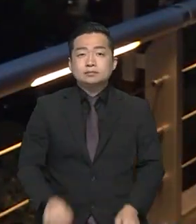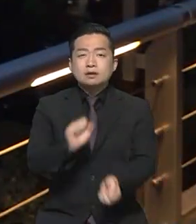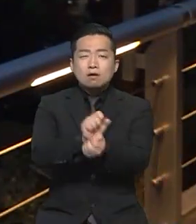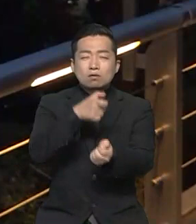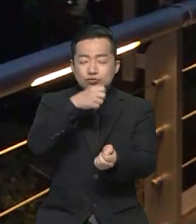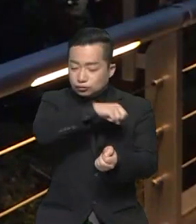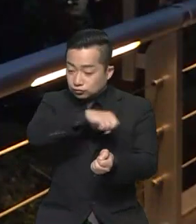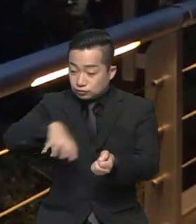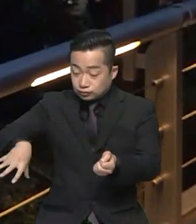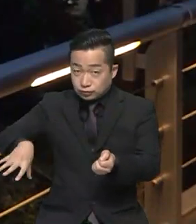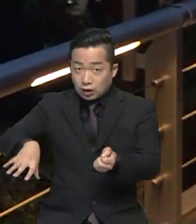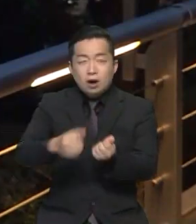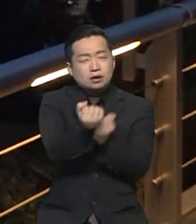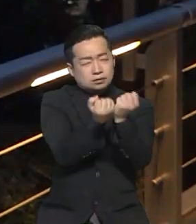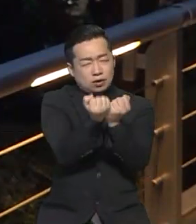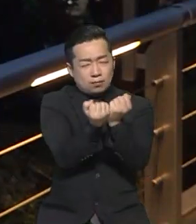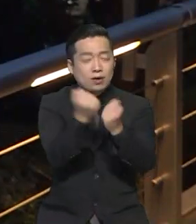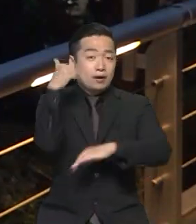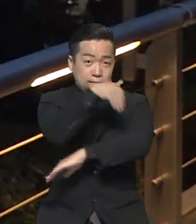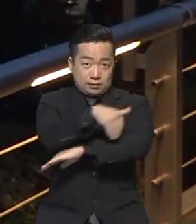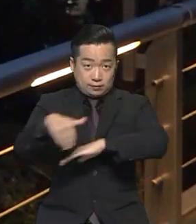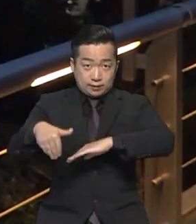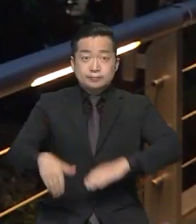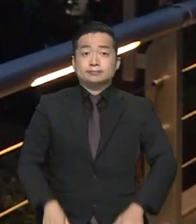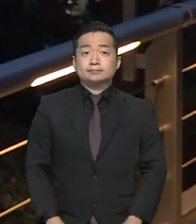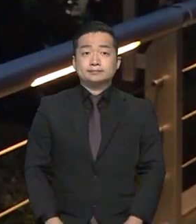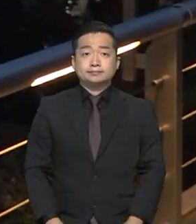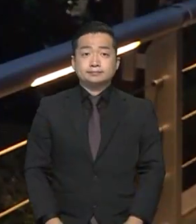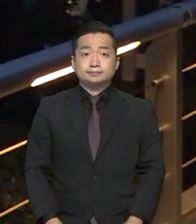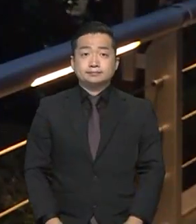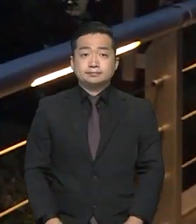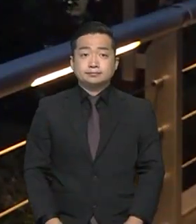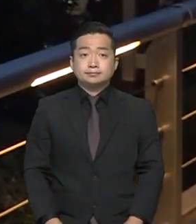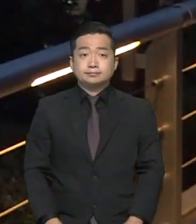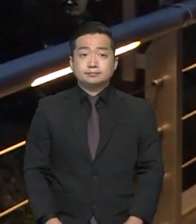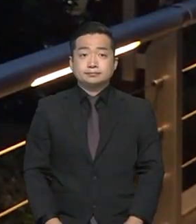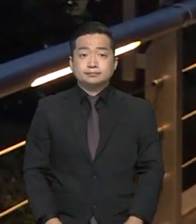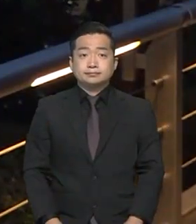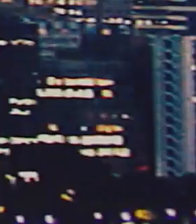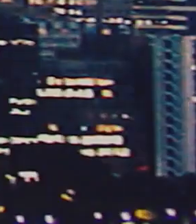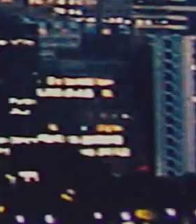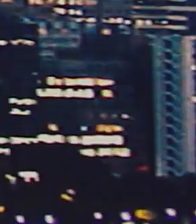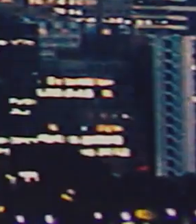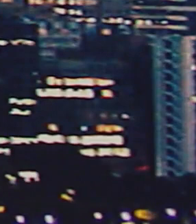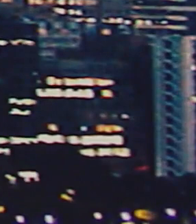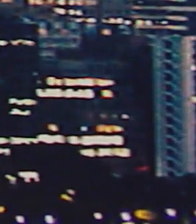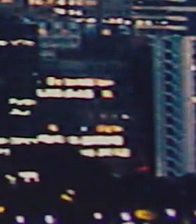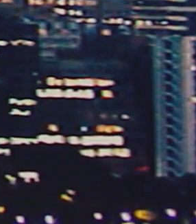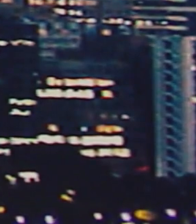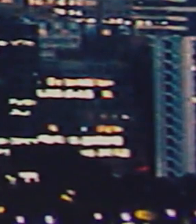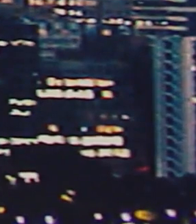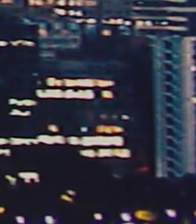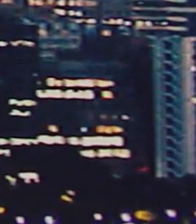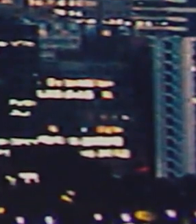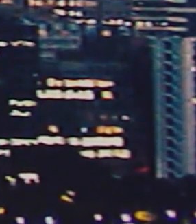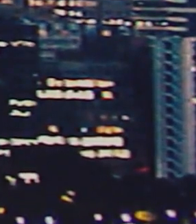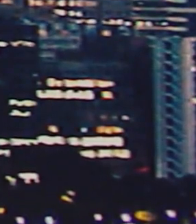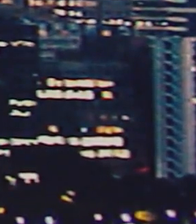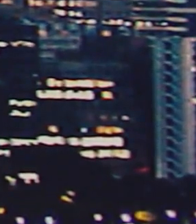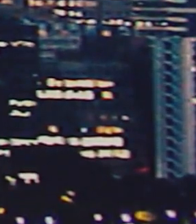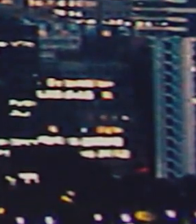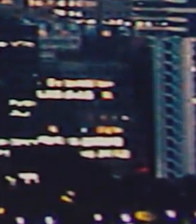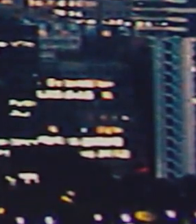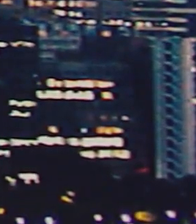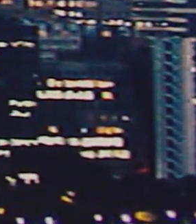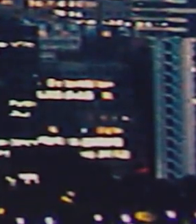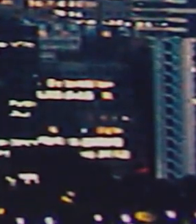이해를 계속 구할 방침입니다. 도쿄에서 SBS 박상진입니다. 더 많은 뉴스를 보시려면 화면 오른쪽에